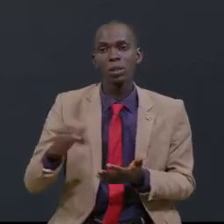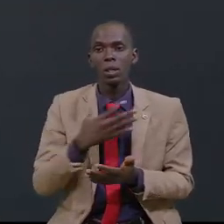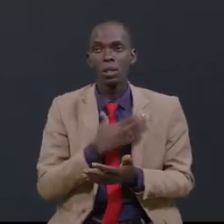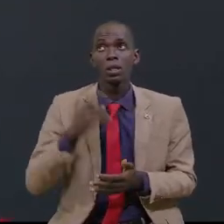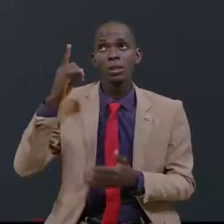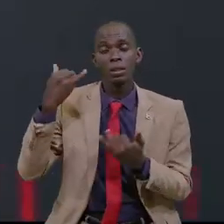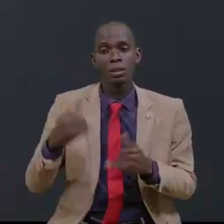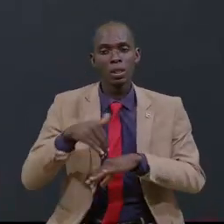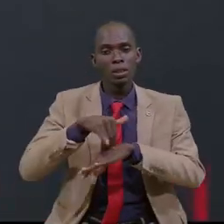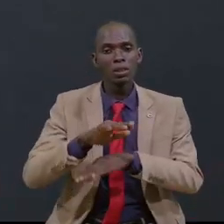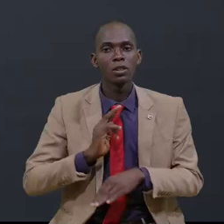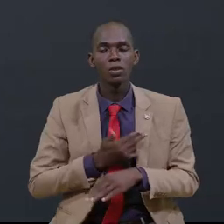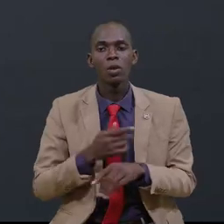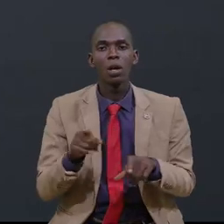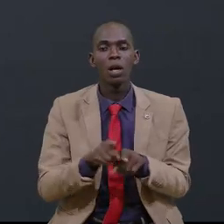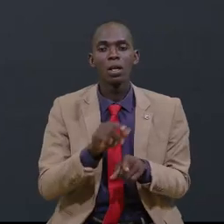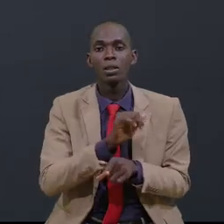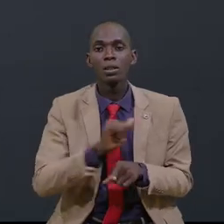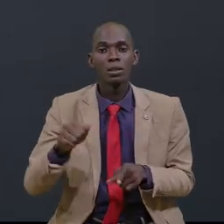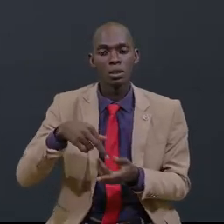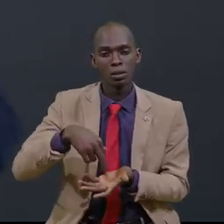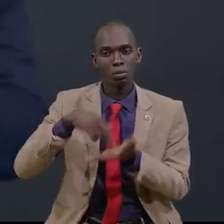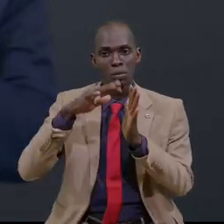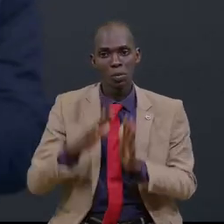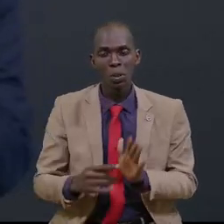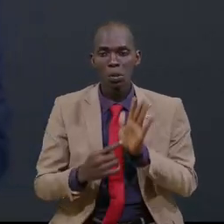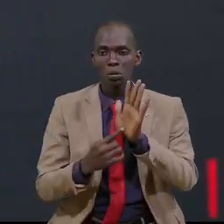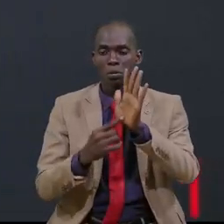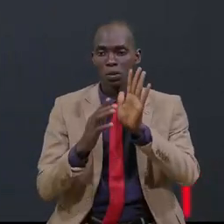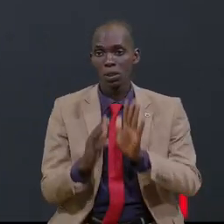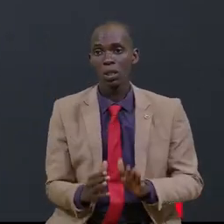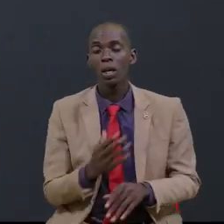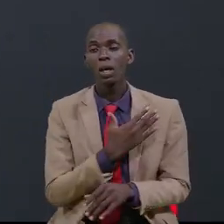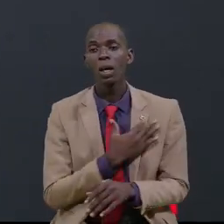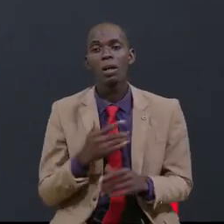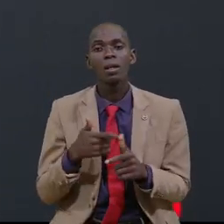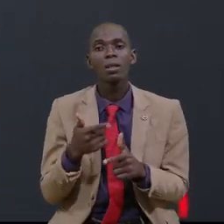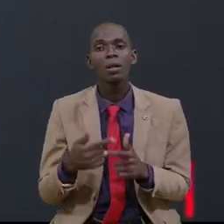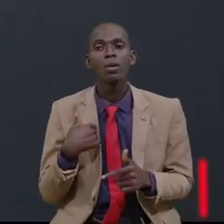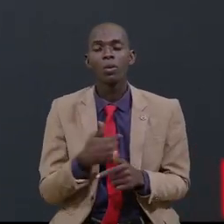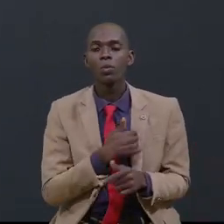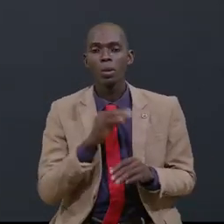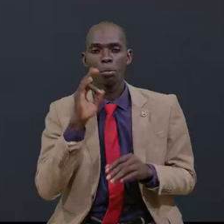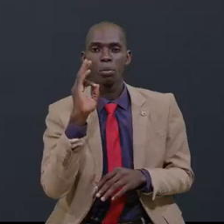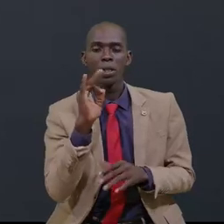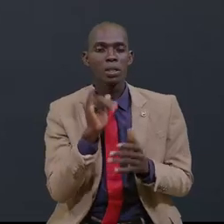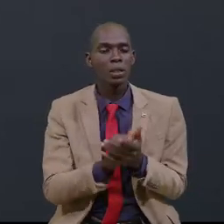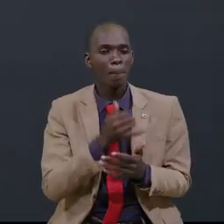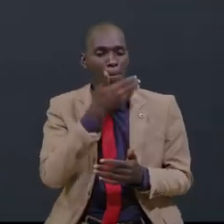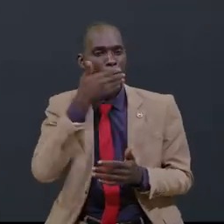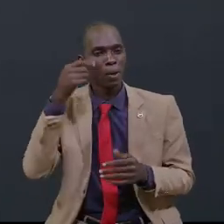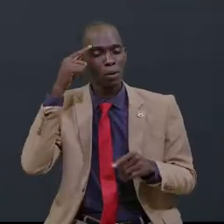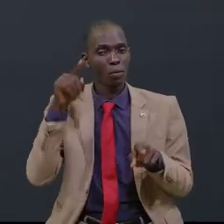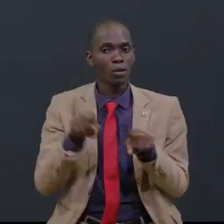maintenant en tant qu'ambassadeur de cette médiation, du médiateur. Et maintenant, nous prêchons cette